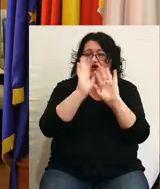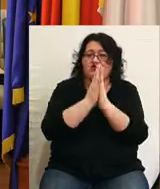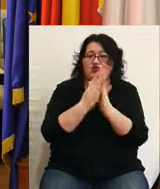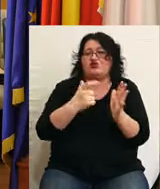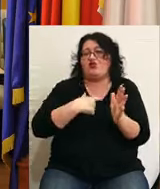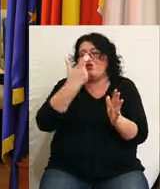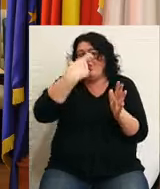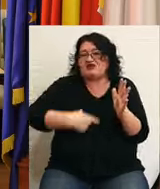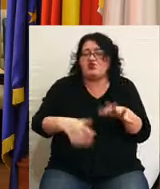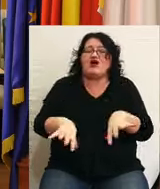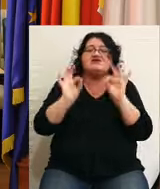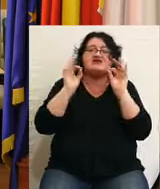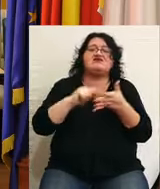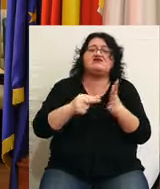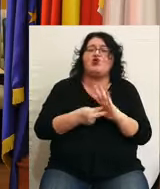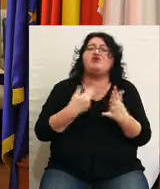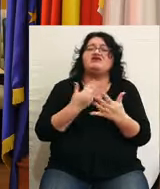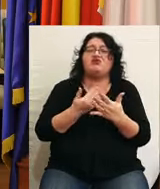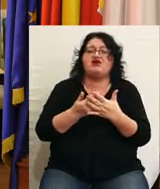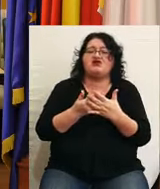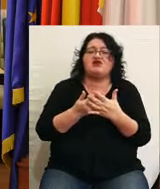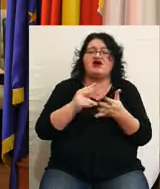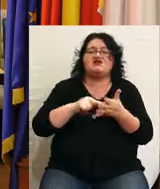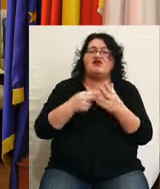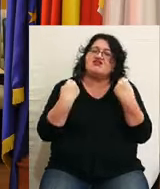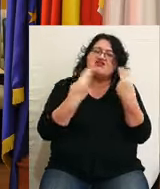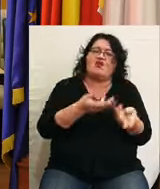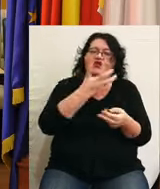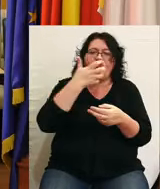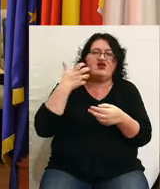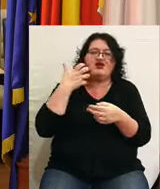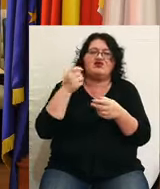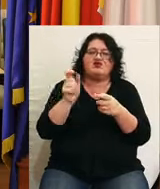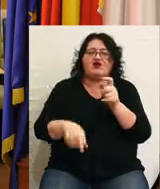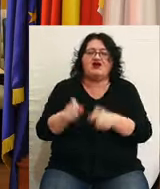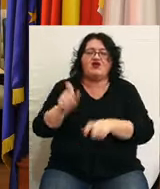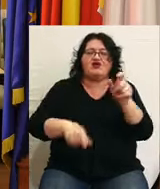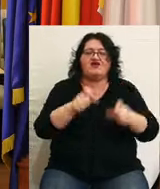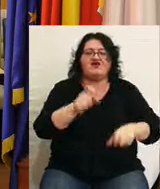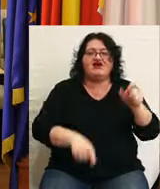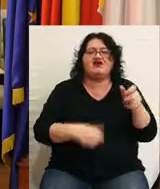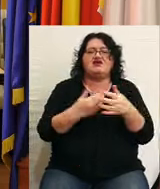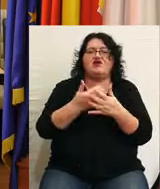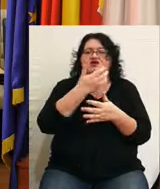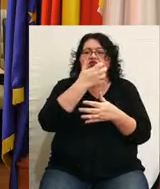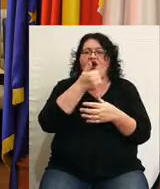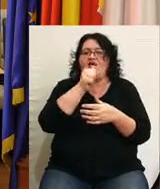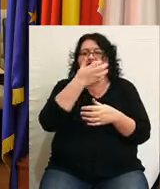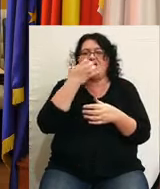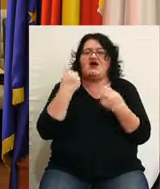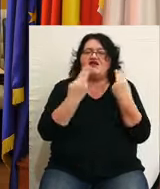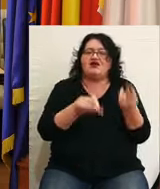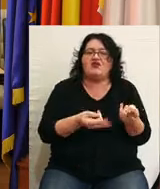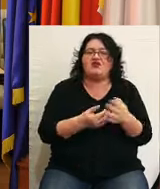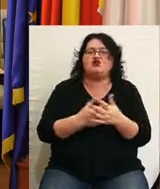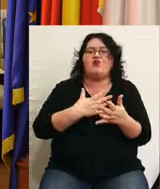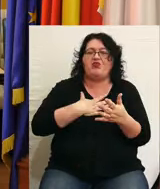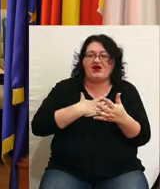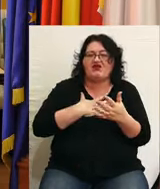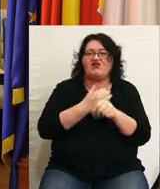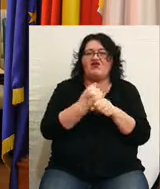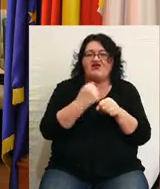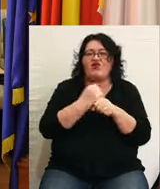să găsesc soluții pentru ca să se reîncălzească din nou caloriferele și ca să aibă apă caldă din nou. Și îmi pare foarte, foarte